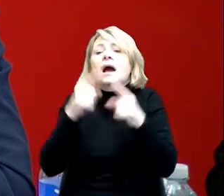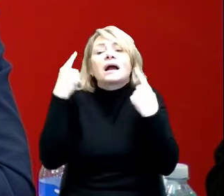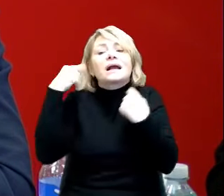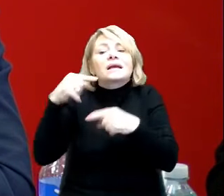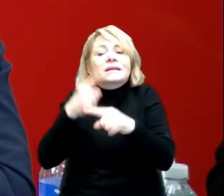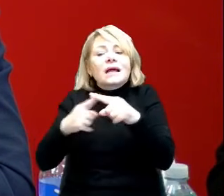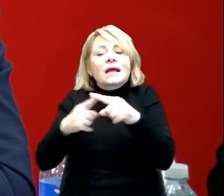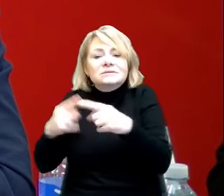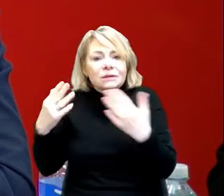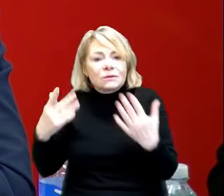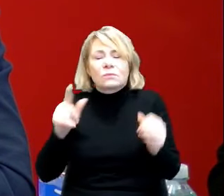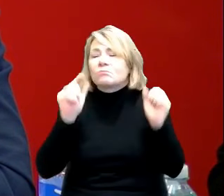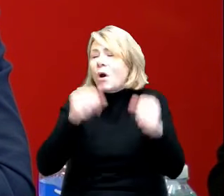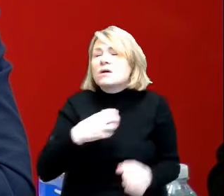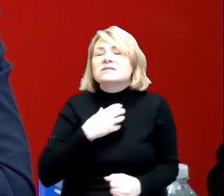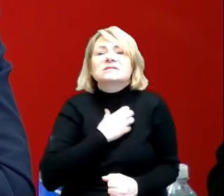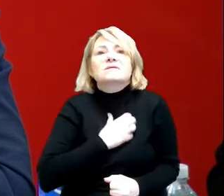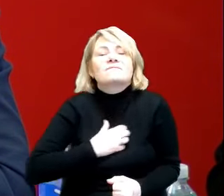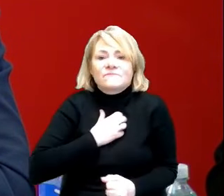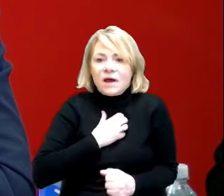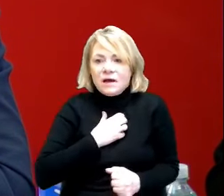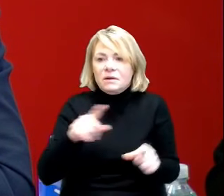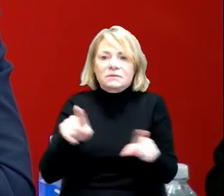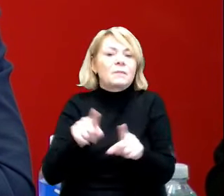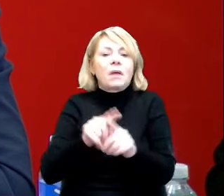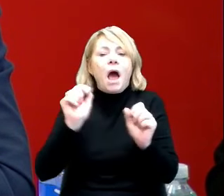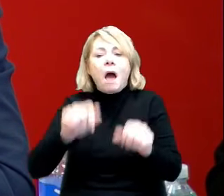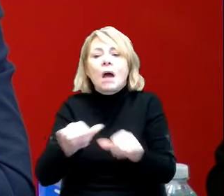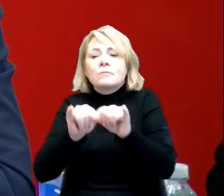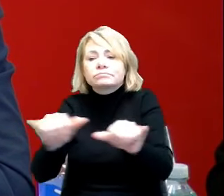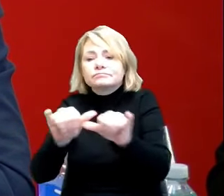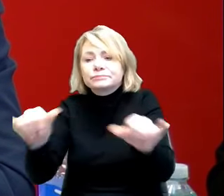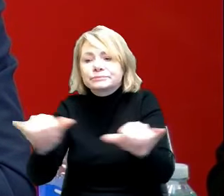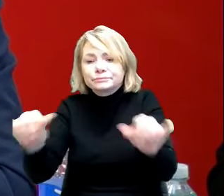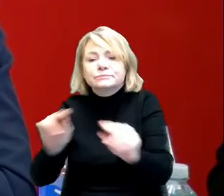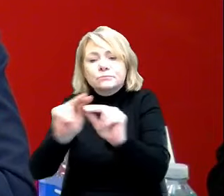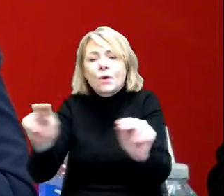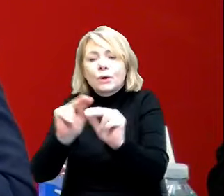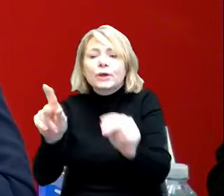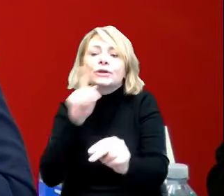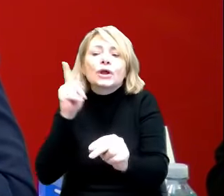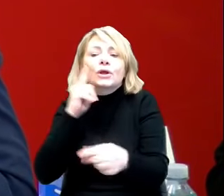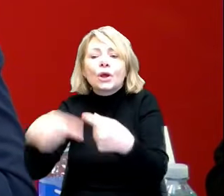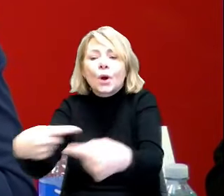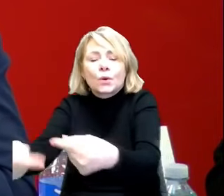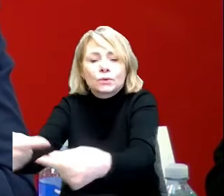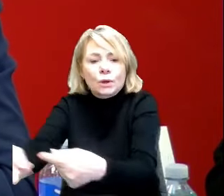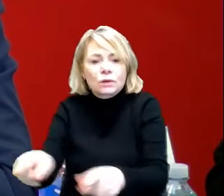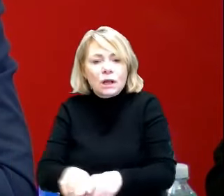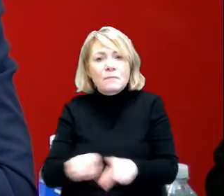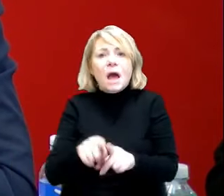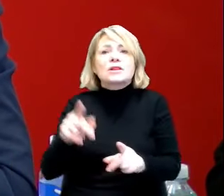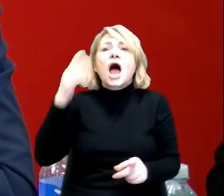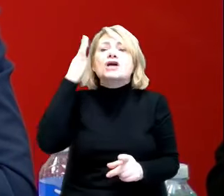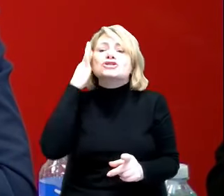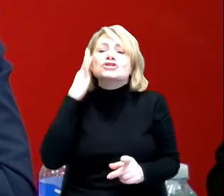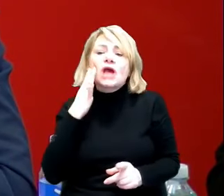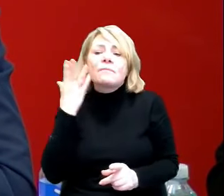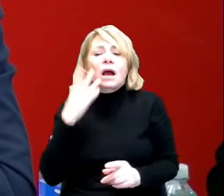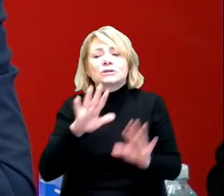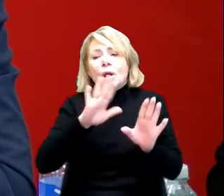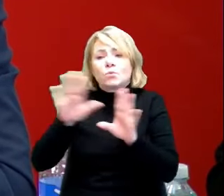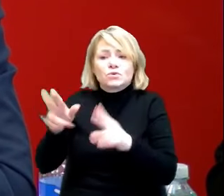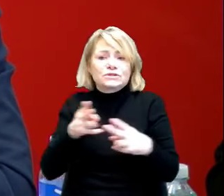svarbios ir galima edukuoti edukuoti jaunąją kartą arba tuos žmones kurie žiemos metu nevyksta į muziejų ten lankomumas